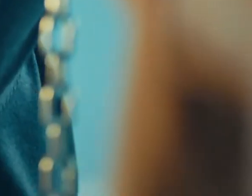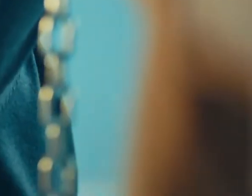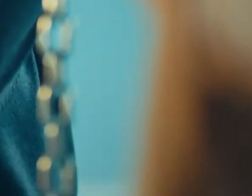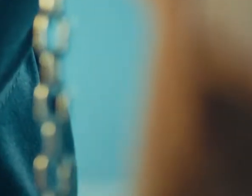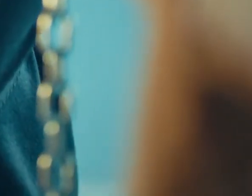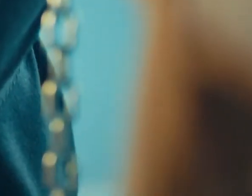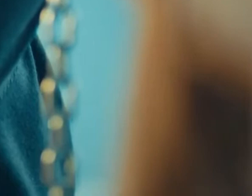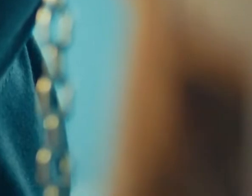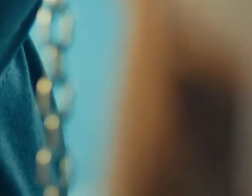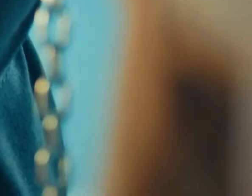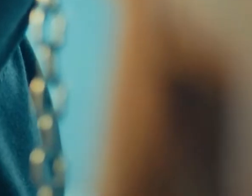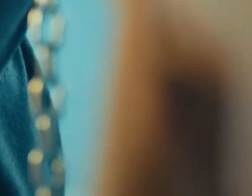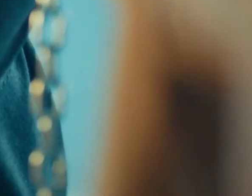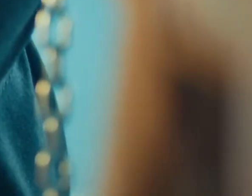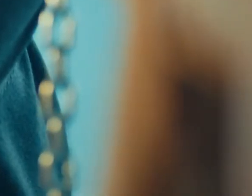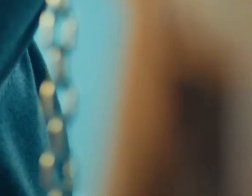İşte